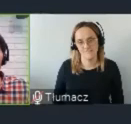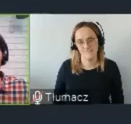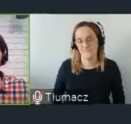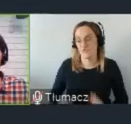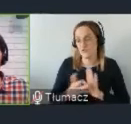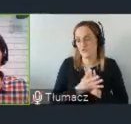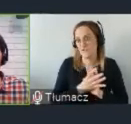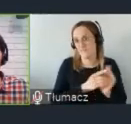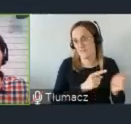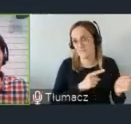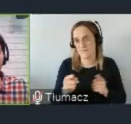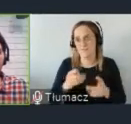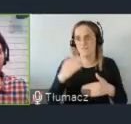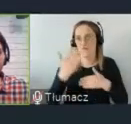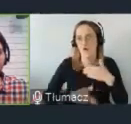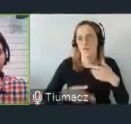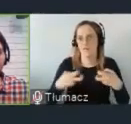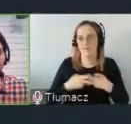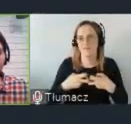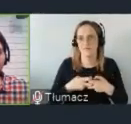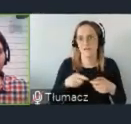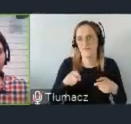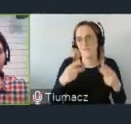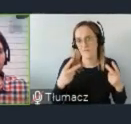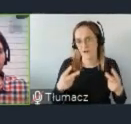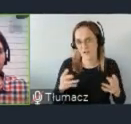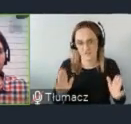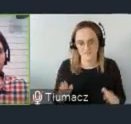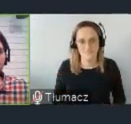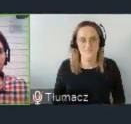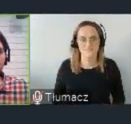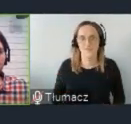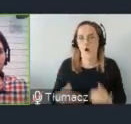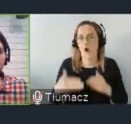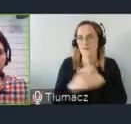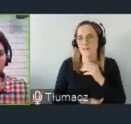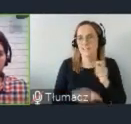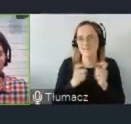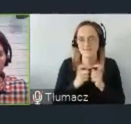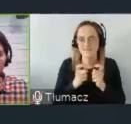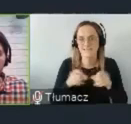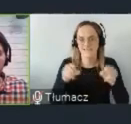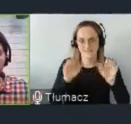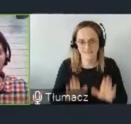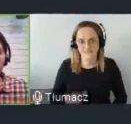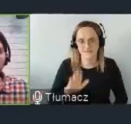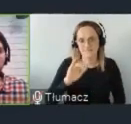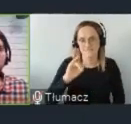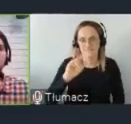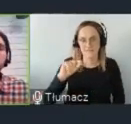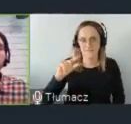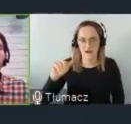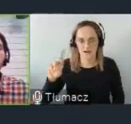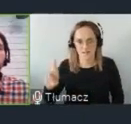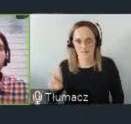15 przestał mi działać internet, ale to ważne. Ostatnie sekundy, sklep Blipar.